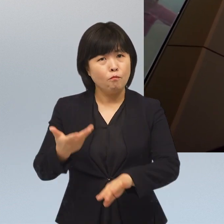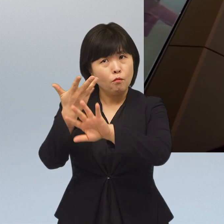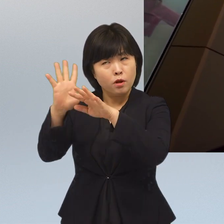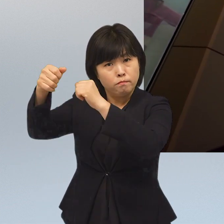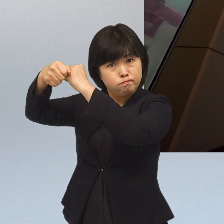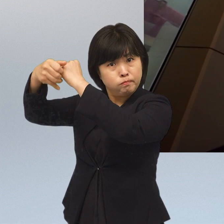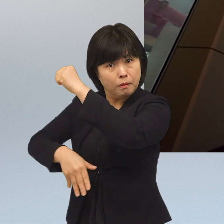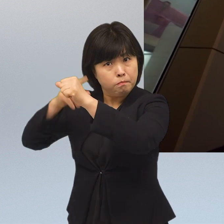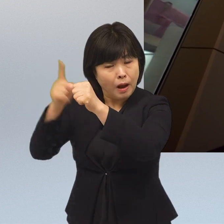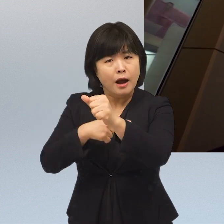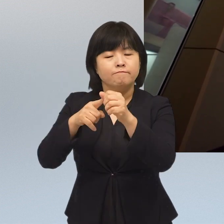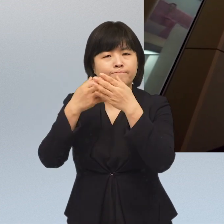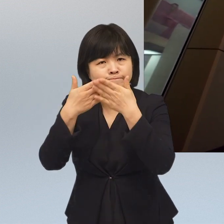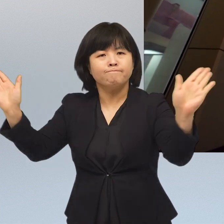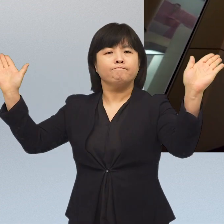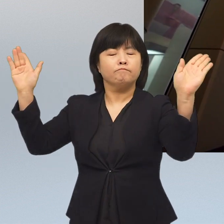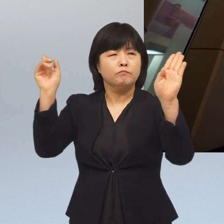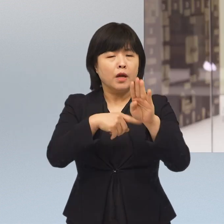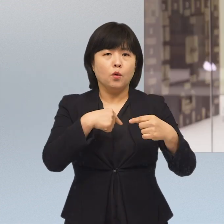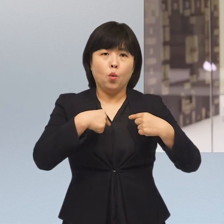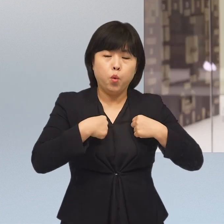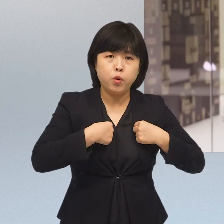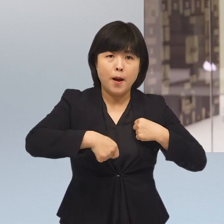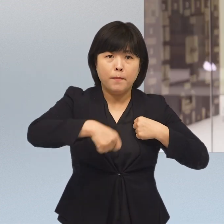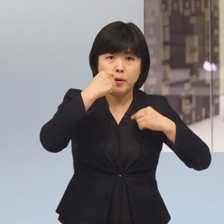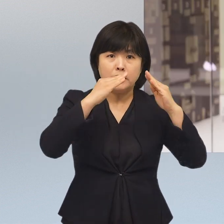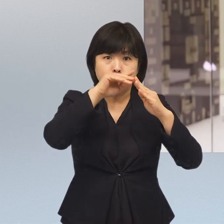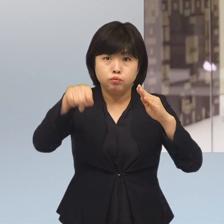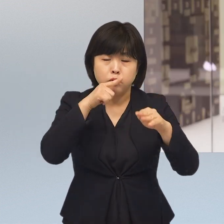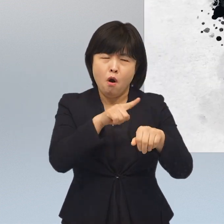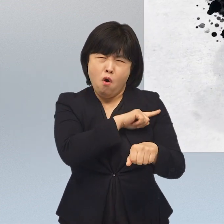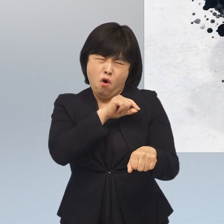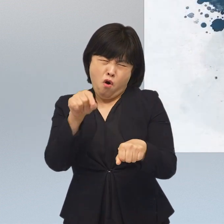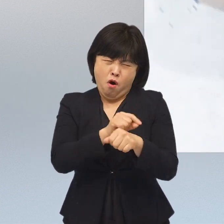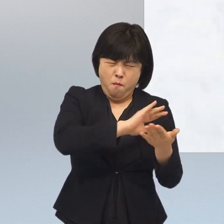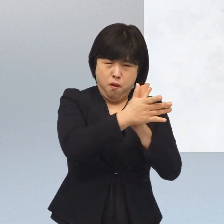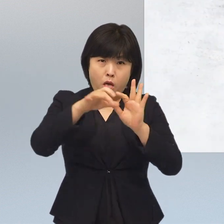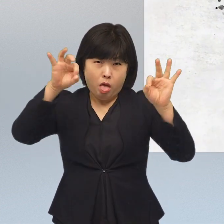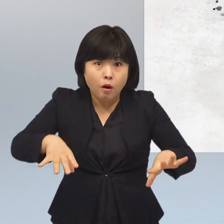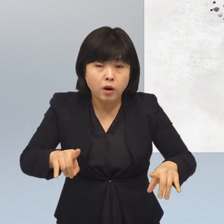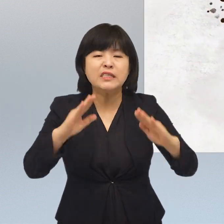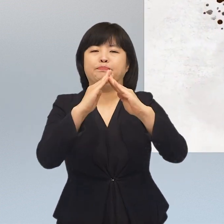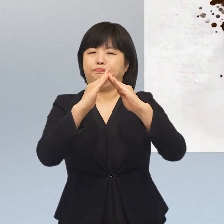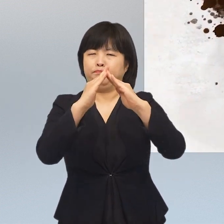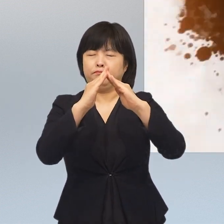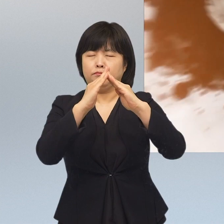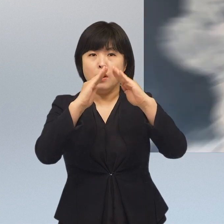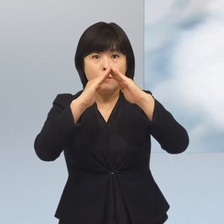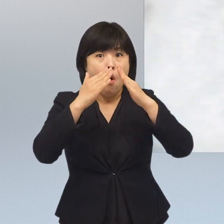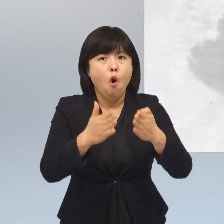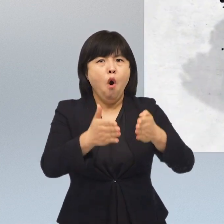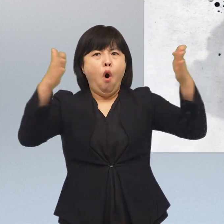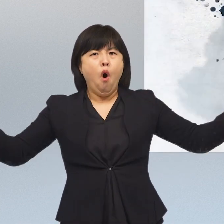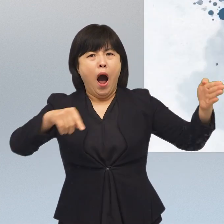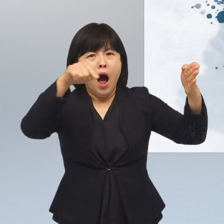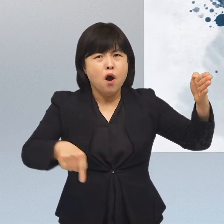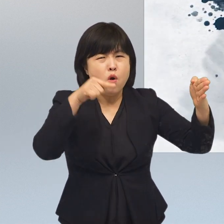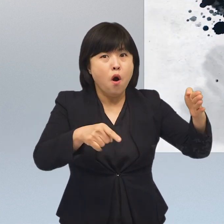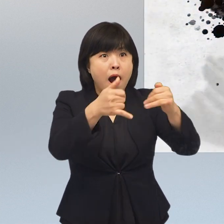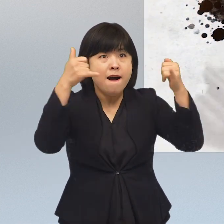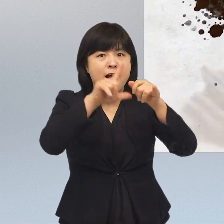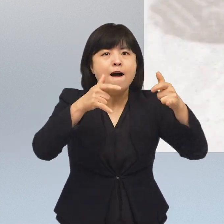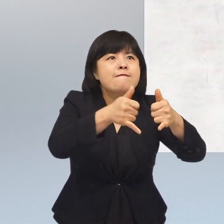외래의 문화가 들어오면서 근대가 시작이 되면서 의식주에서 주거의 형태가 변화하게 되거든요. 그래서 집이 좀 더 커지면서 이